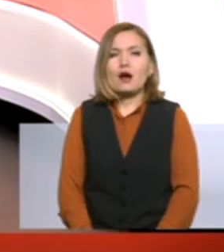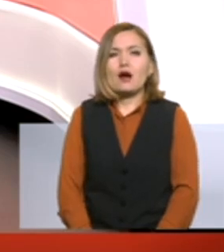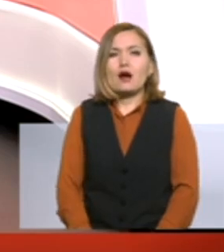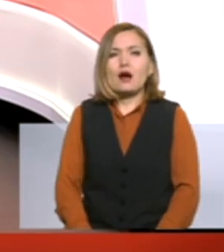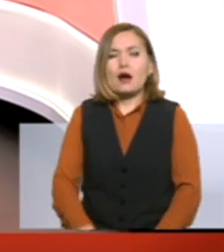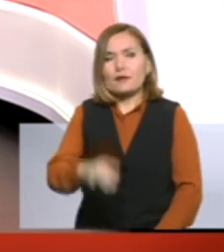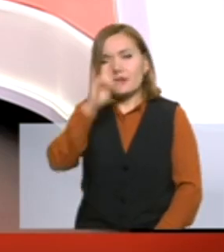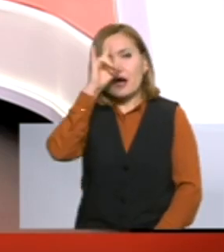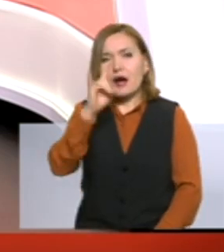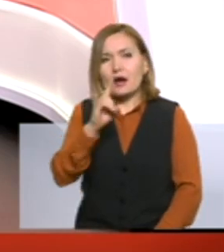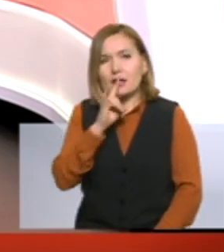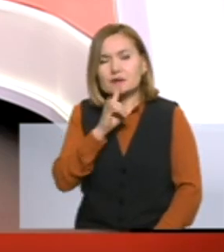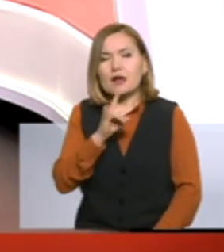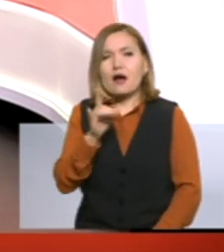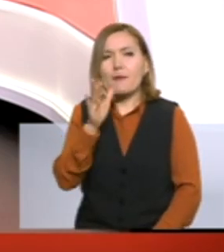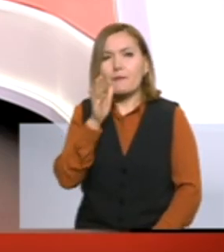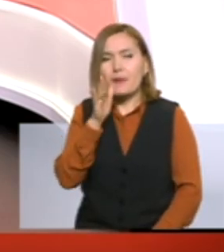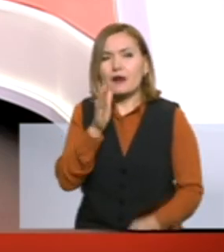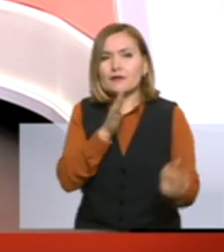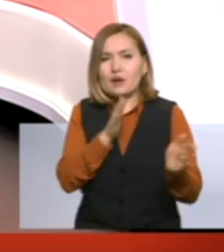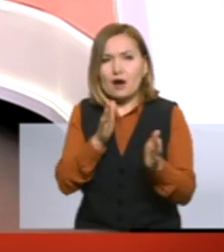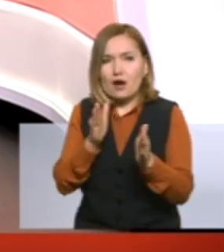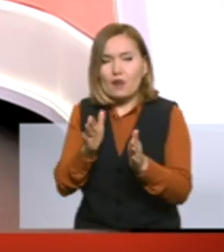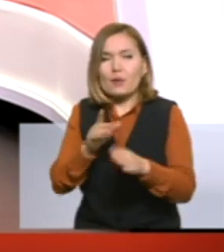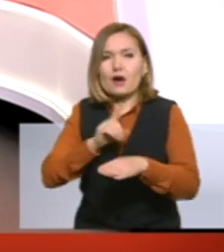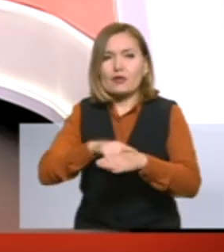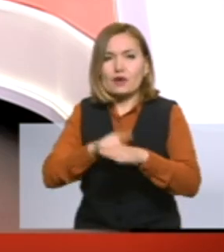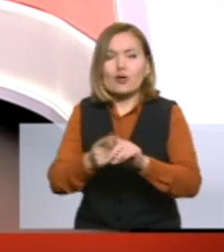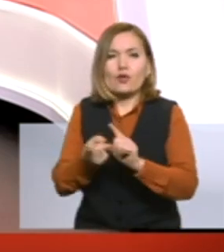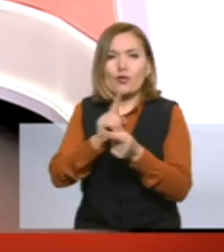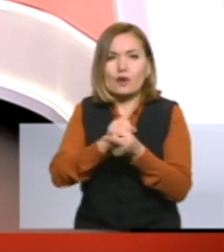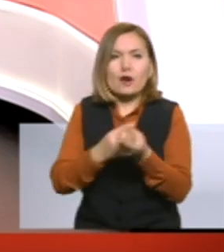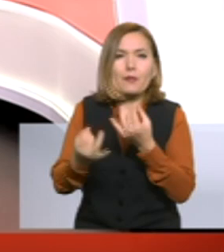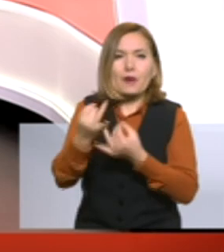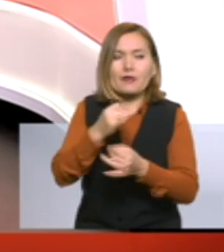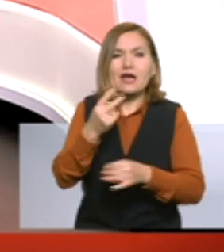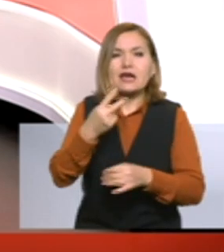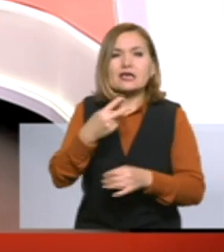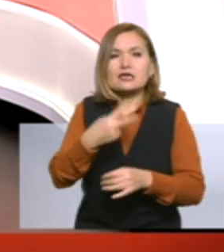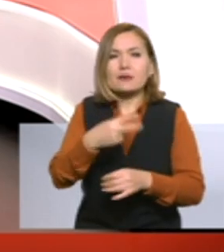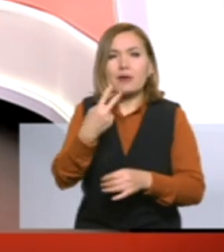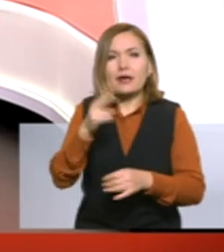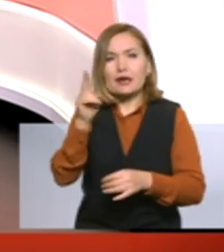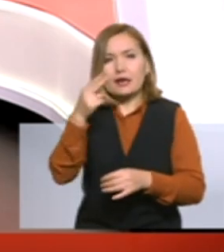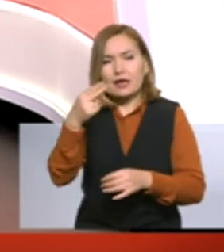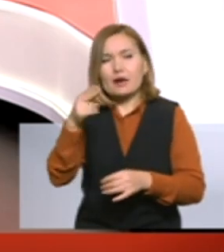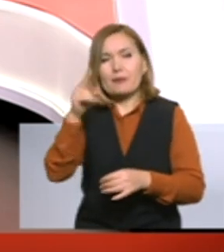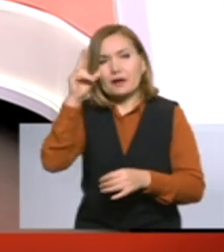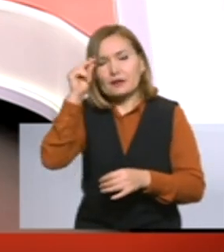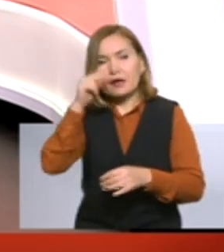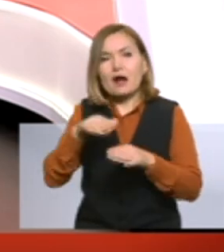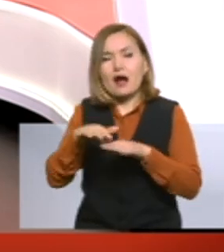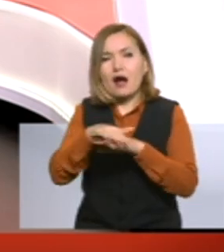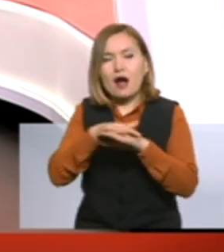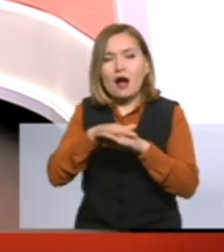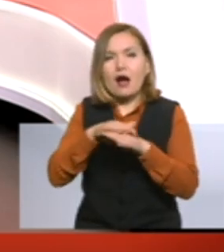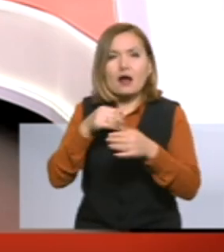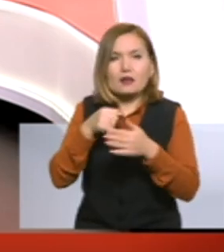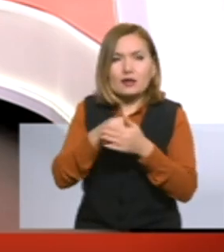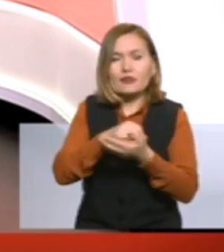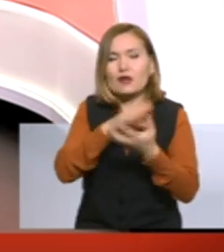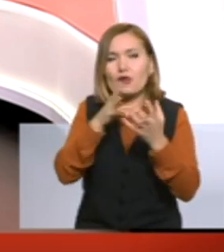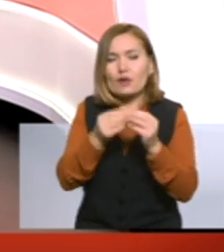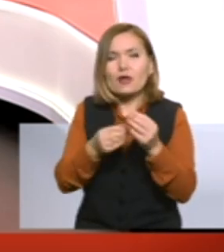Al elimizde vaqt beldeuin austuruga qatysty suraq qoğam talqısına çıkarıldı. 22 jıldoqsanğa deyin xalıq dawıs bere alar. Osıqan